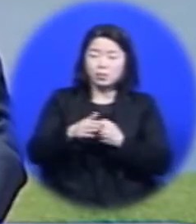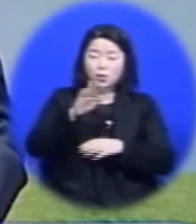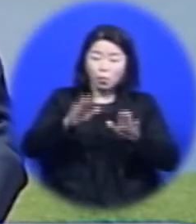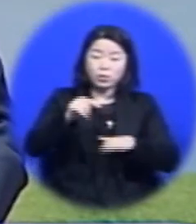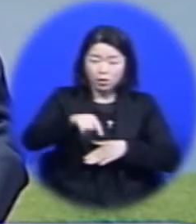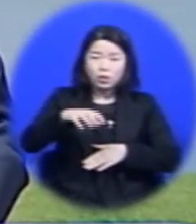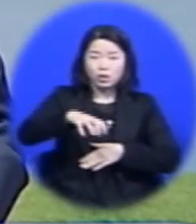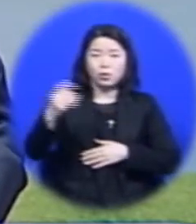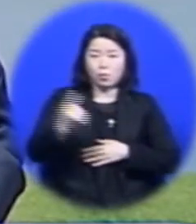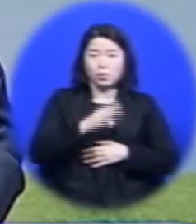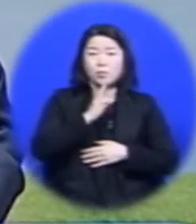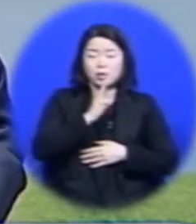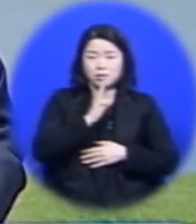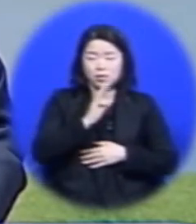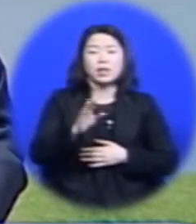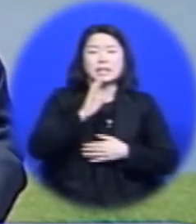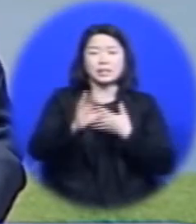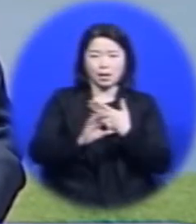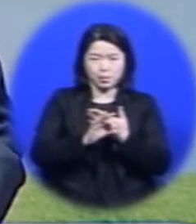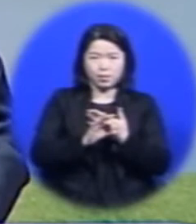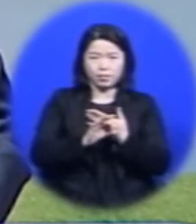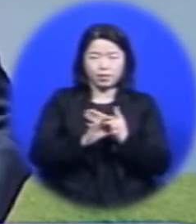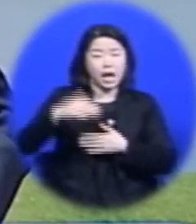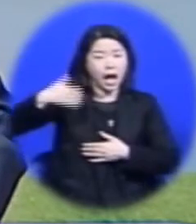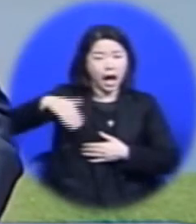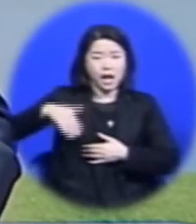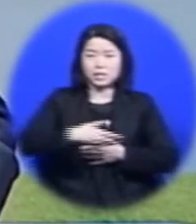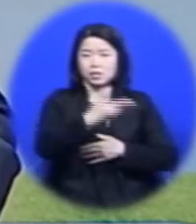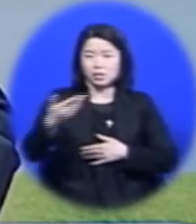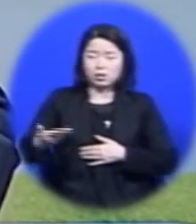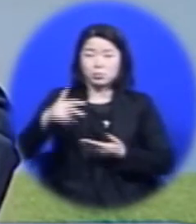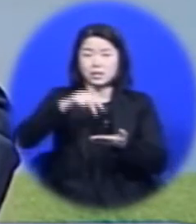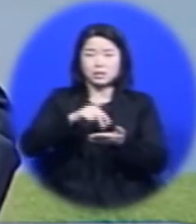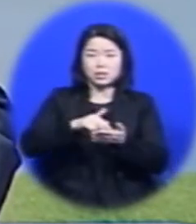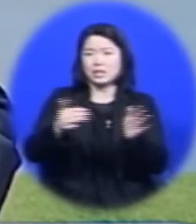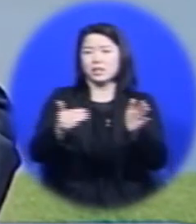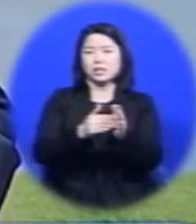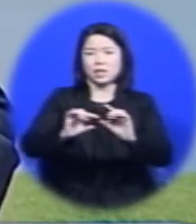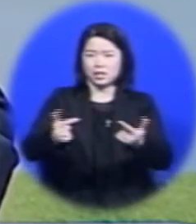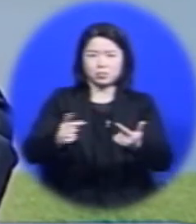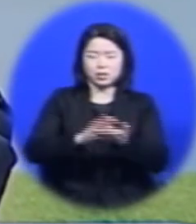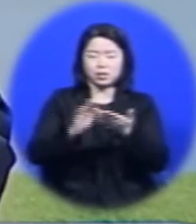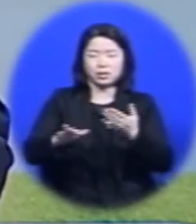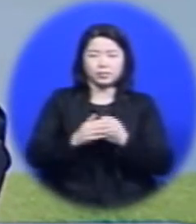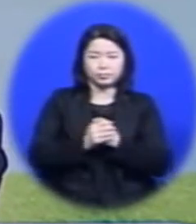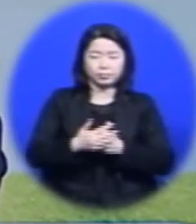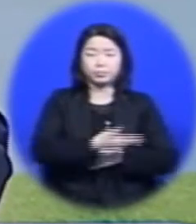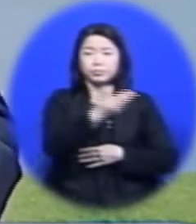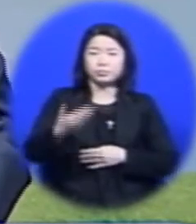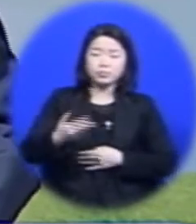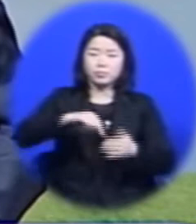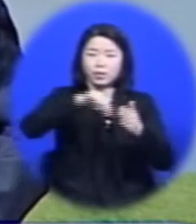거지요 그렇다면 아직 여러분의 처지는 끝이 아닙니다 여러분